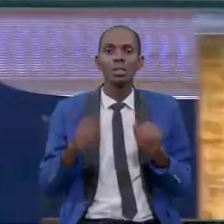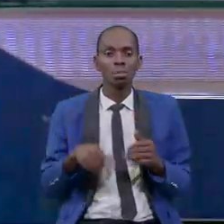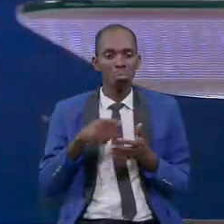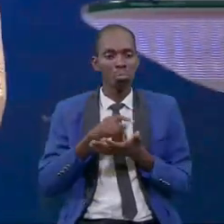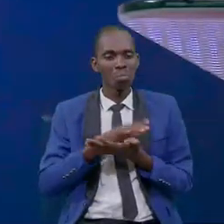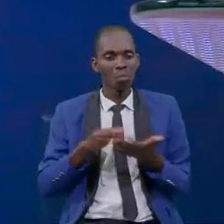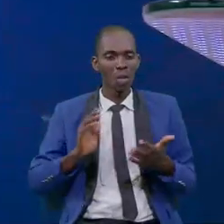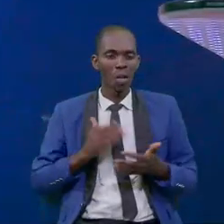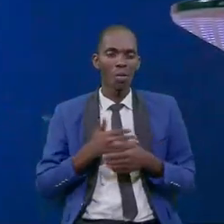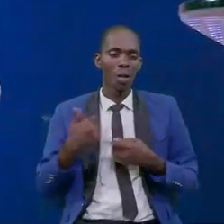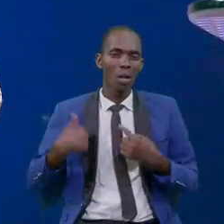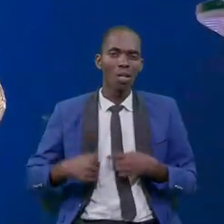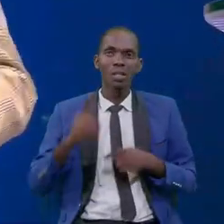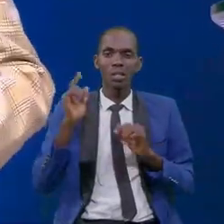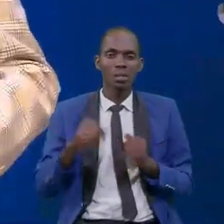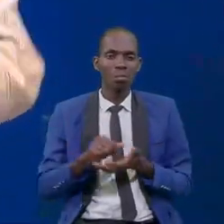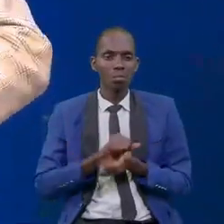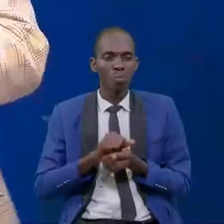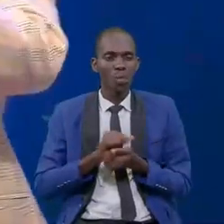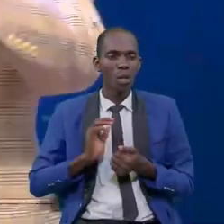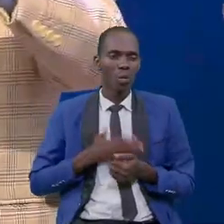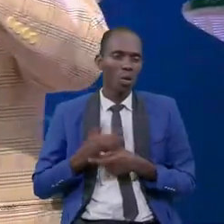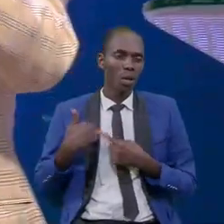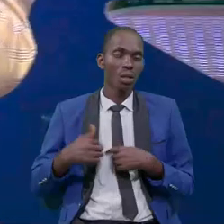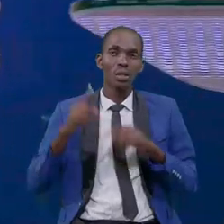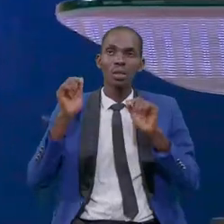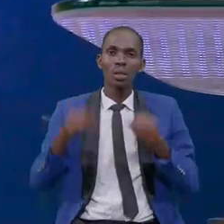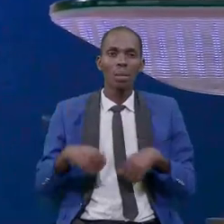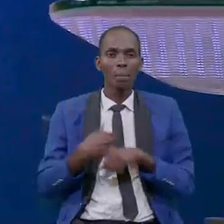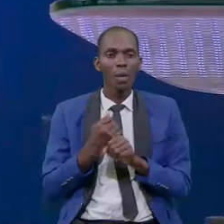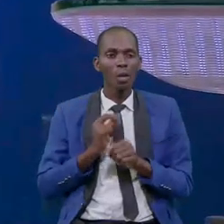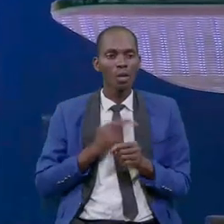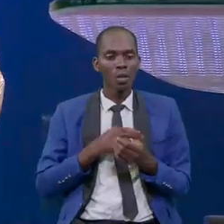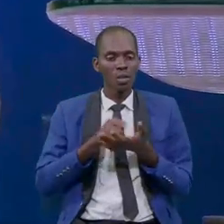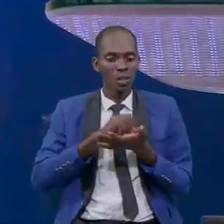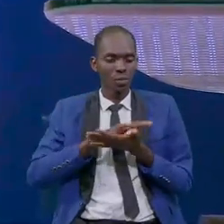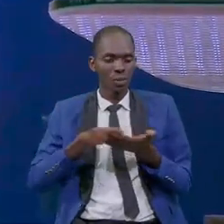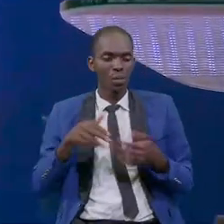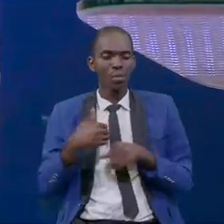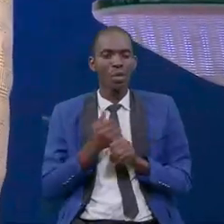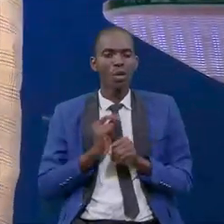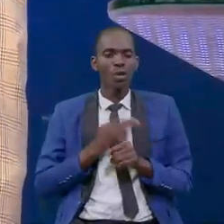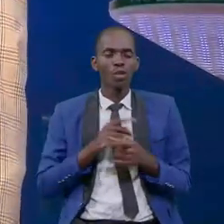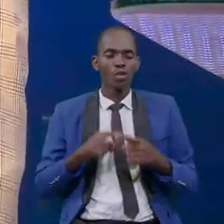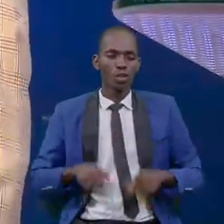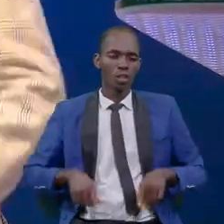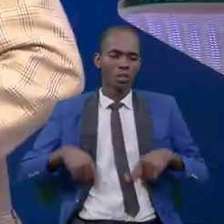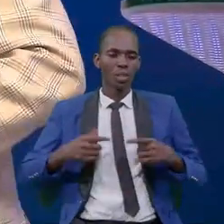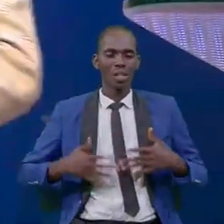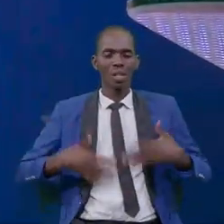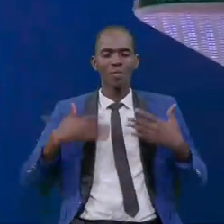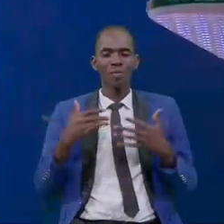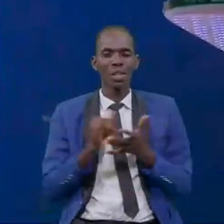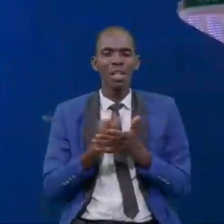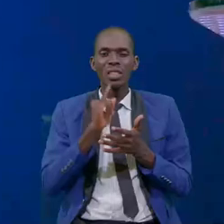cœur, il peut nous laver pour nous nettoyer, il peut nous sanctifier, il peut nous faire vivre la vie qui est,